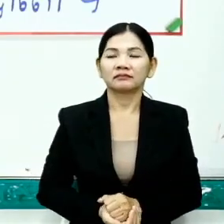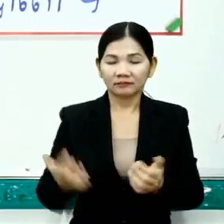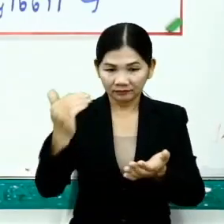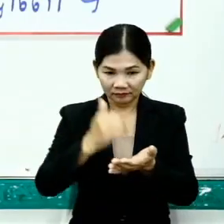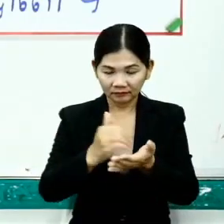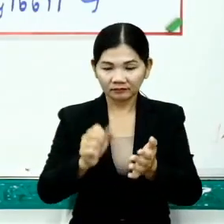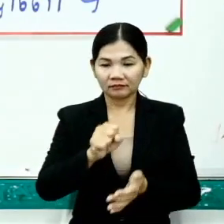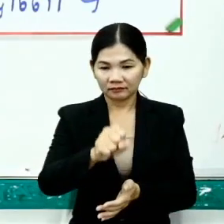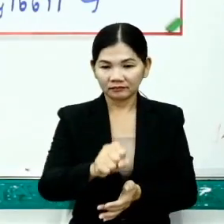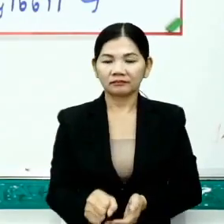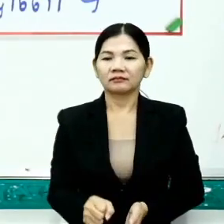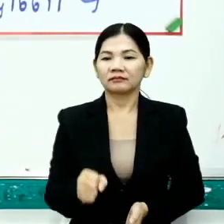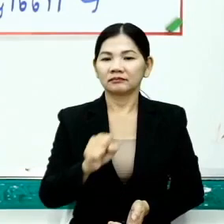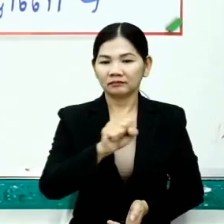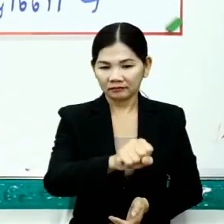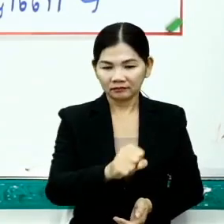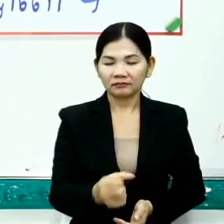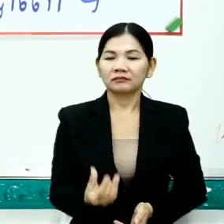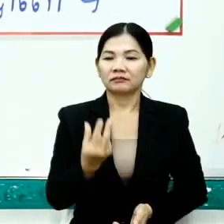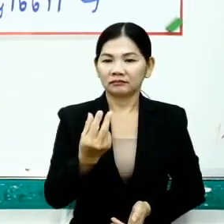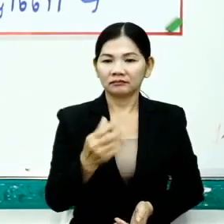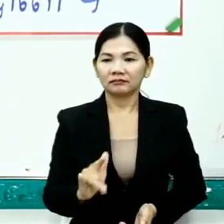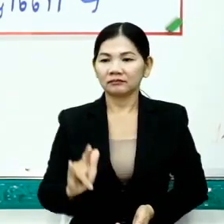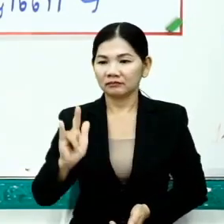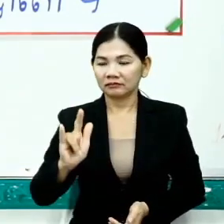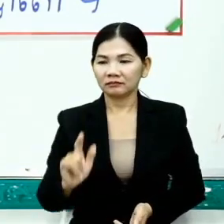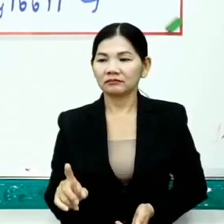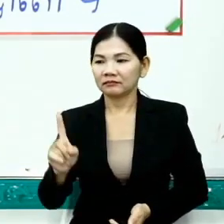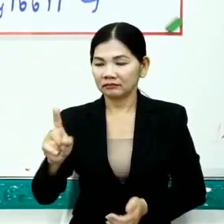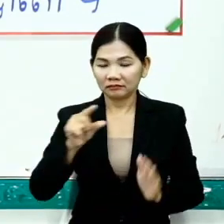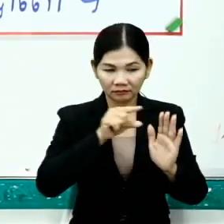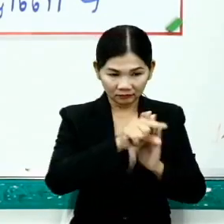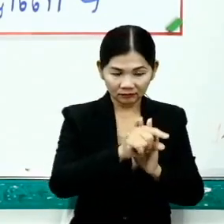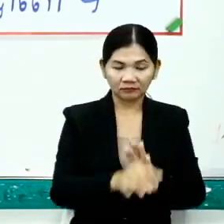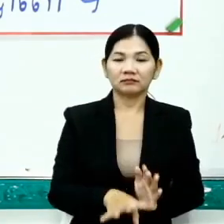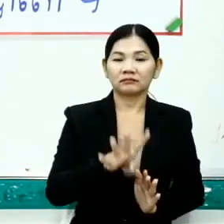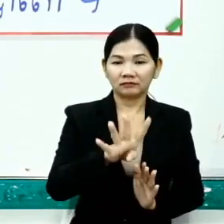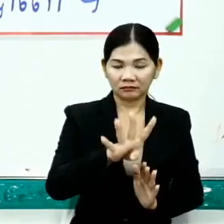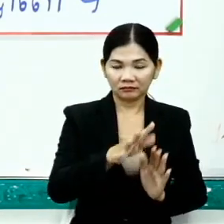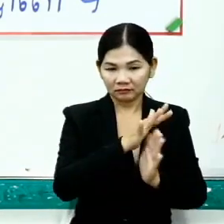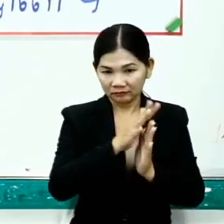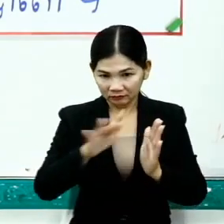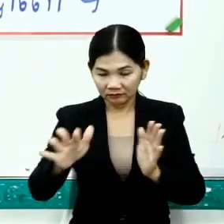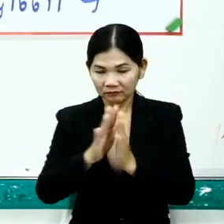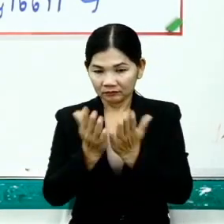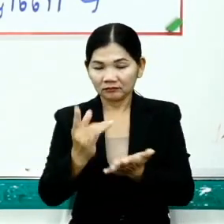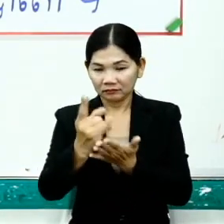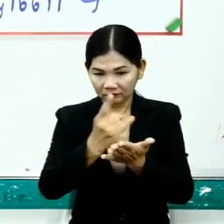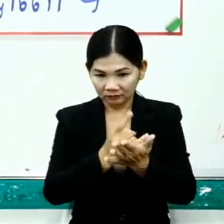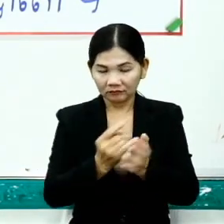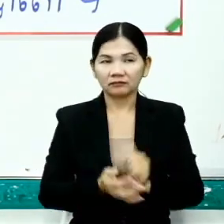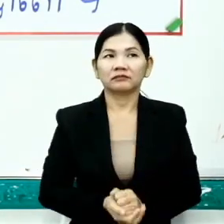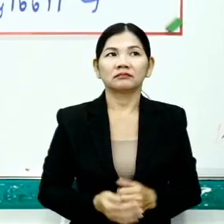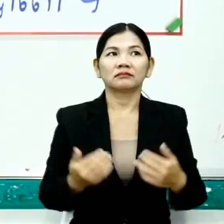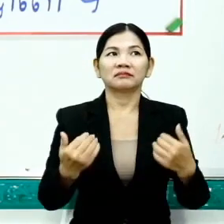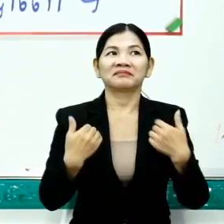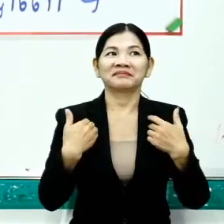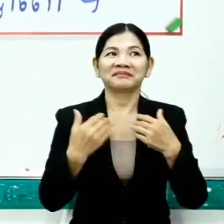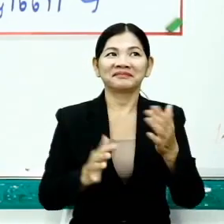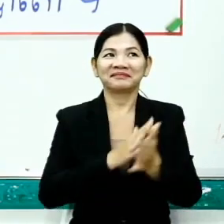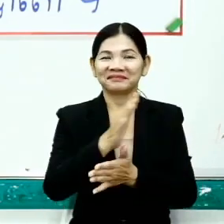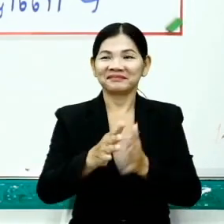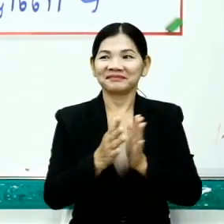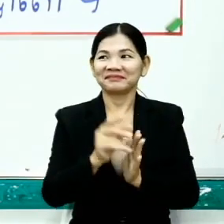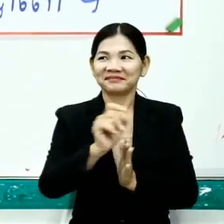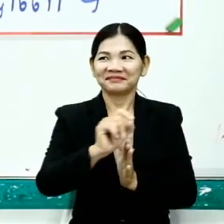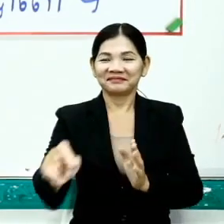ងវិញគឺតថបនិងផកូនសរសេរចំណងជើងគឺអក្សរទាំង4នេះដាក់នៅក្នុងសៀវភៅមេរៀនរបស់កូនហើយកូនត្រៀមខ្លួនស